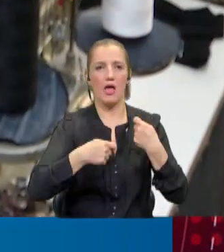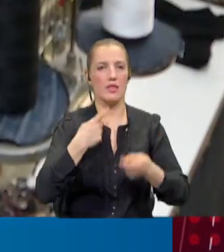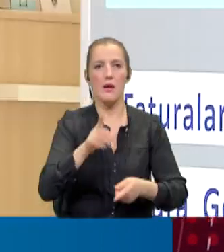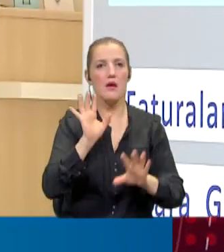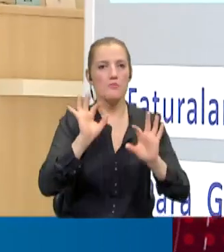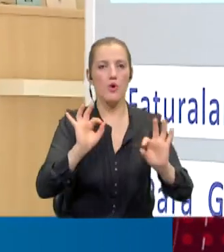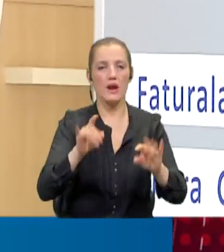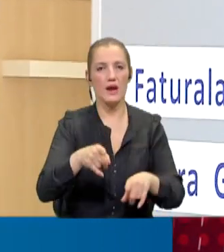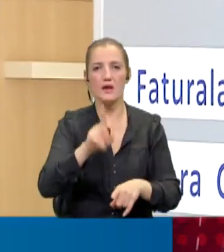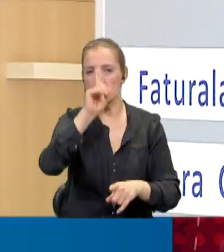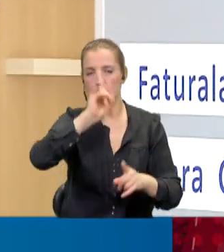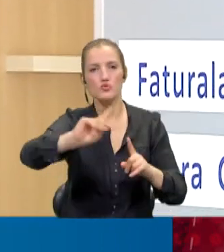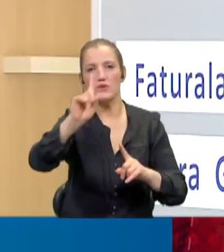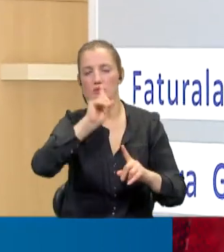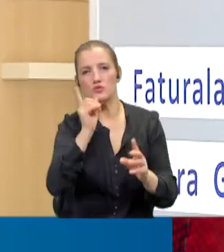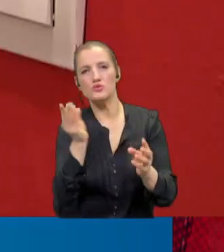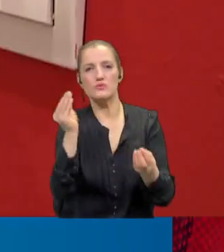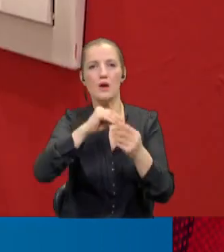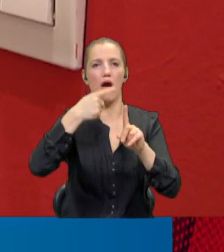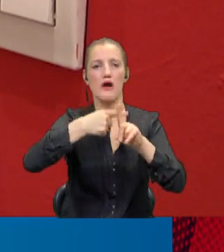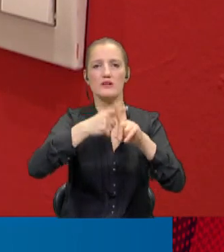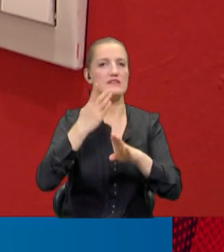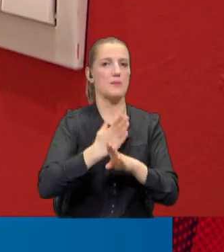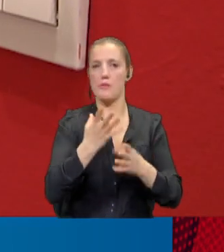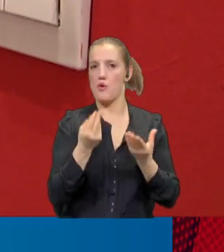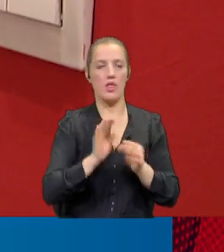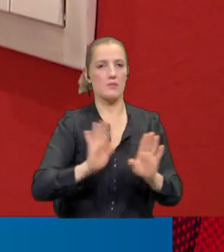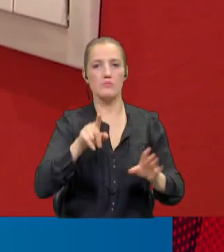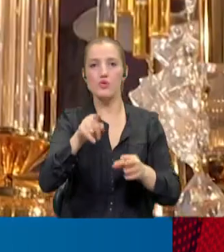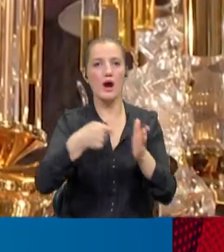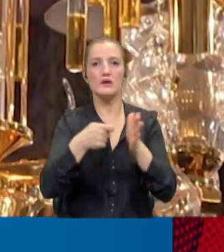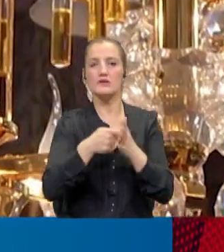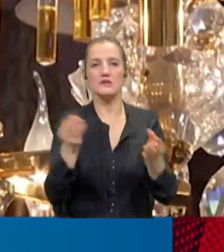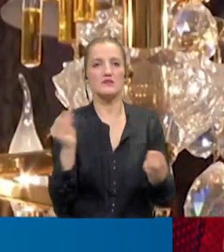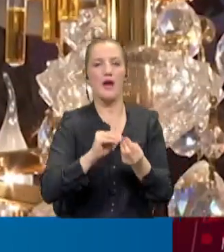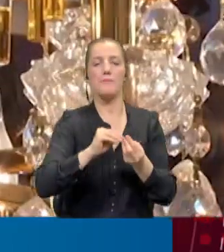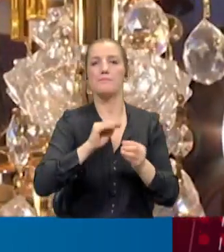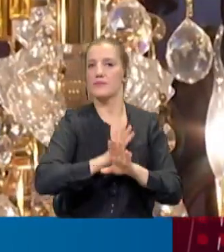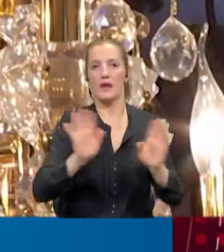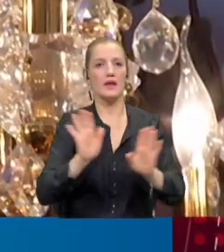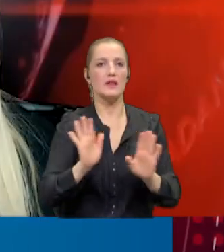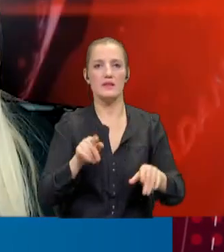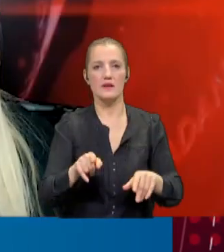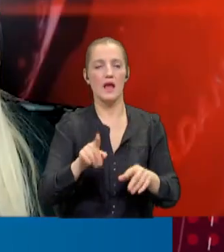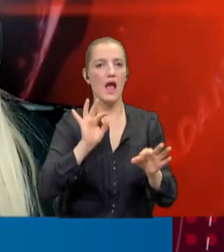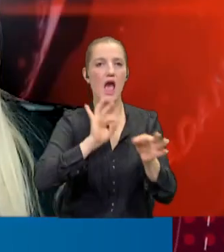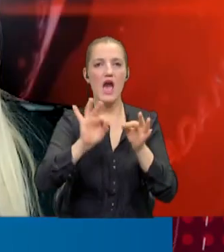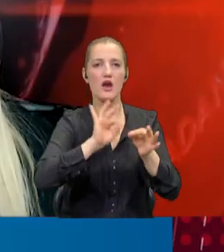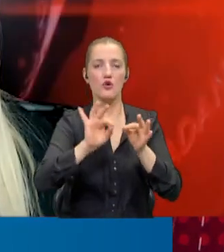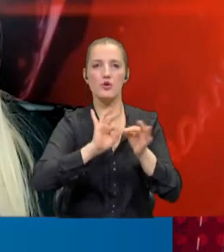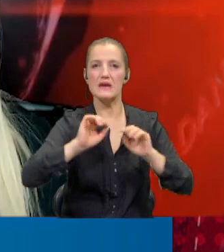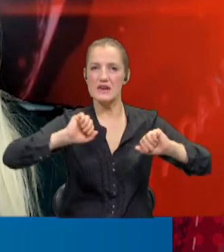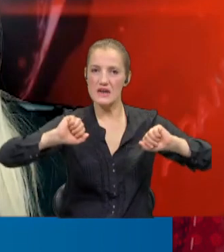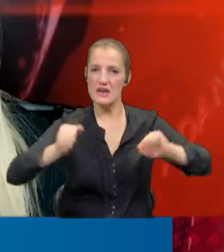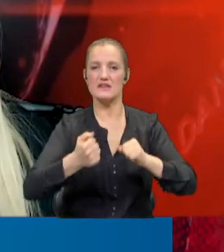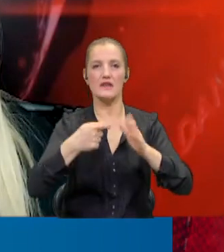böyle yüzde yüzün üzerindeki artışların sebebi olamaz bunun adı zam değil bunun adı olsa olsa ekonomik kriz